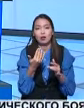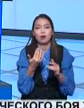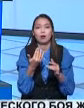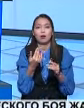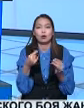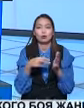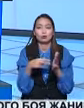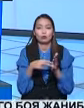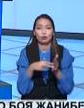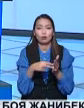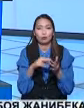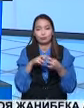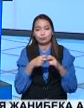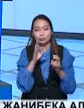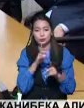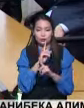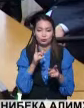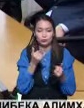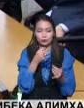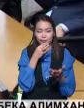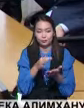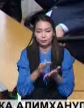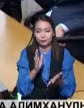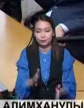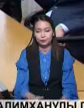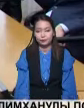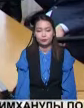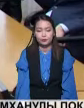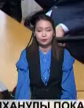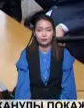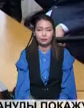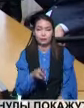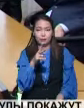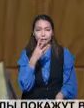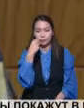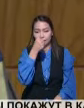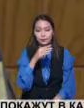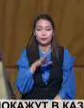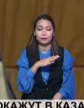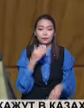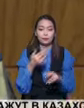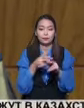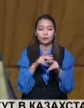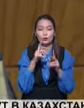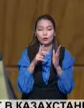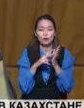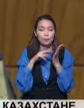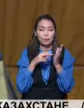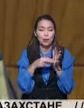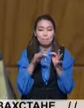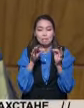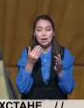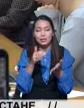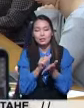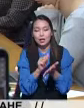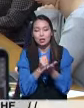ценах, выяснял Аман Танатаров. В 2023 году был запущен пилотный проект платформенной занятости, в